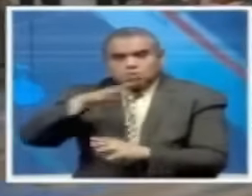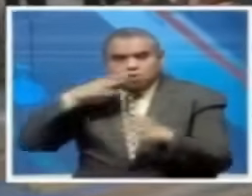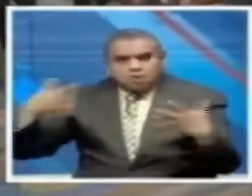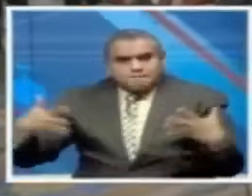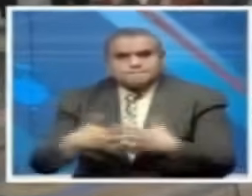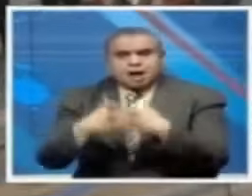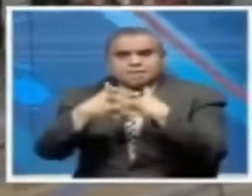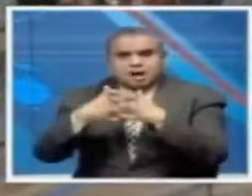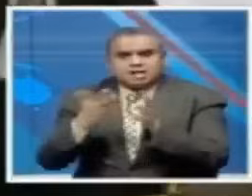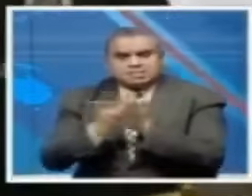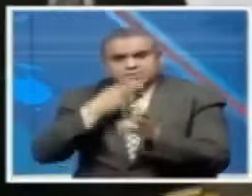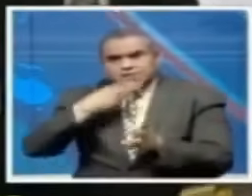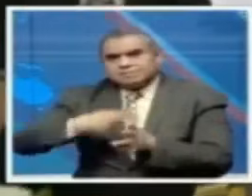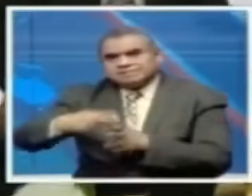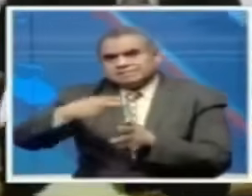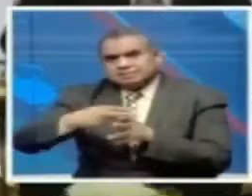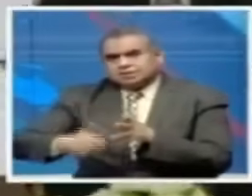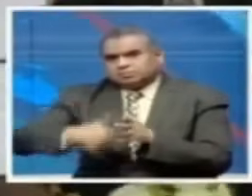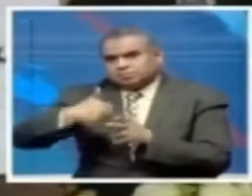عشان نستكمل الإنجازات بإذن الله.